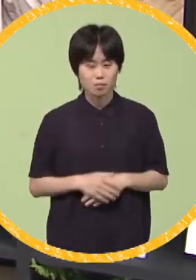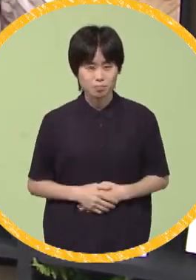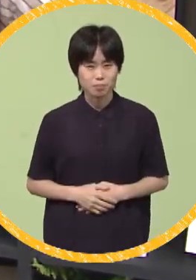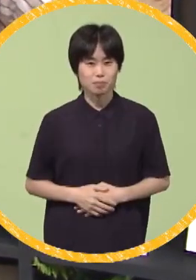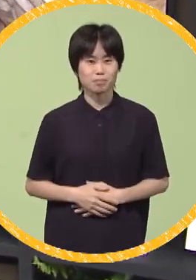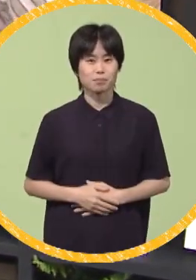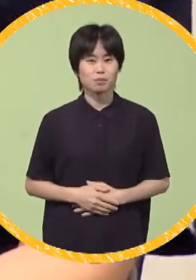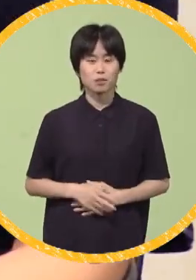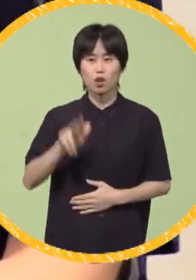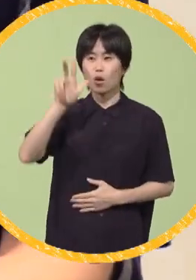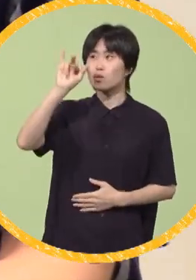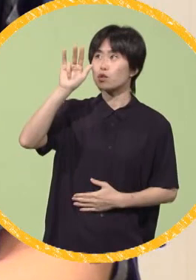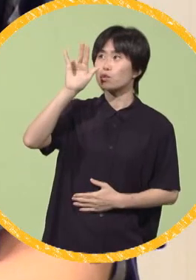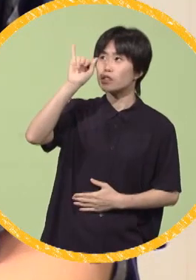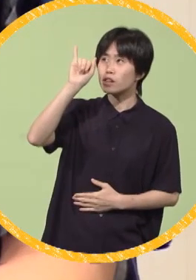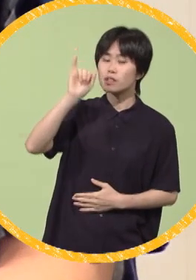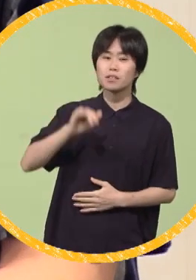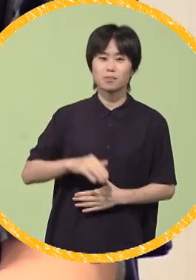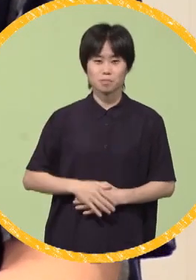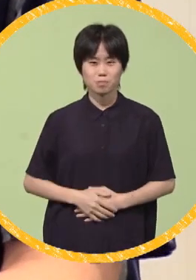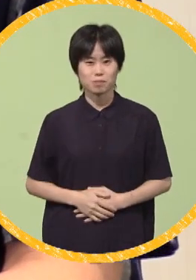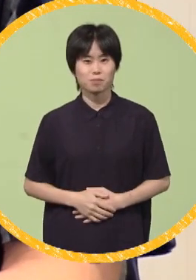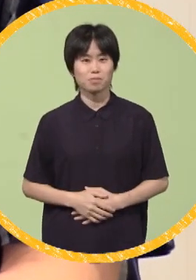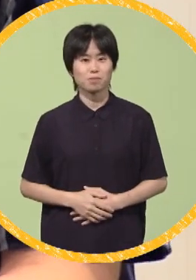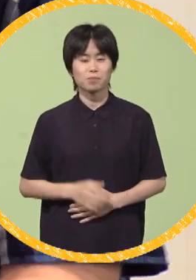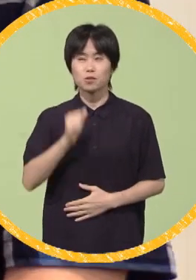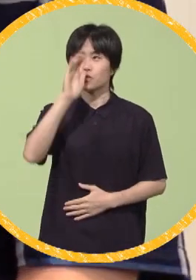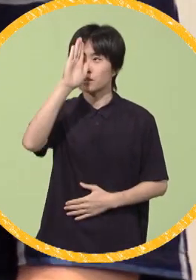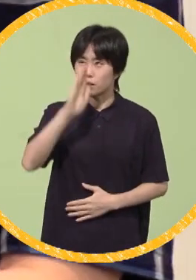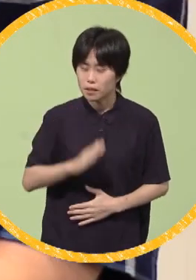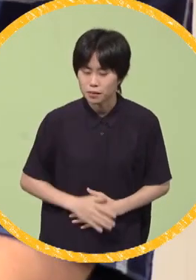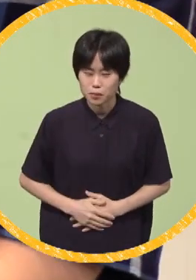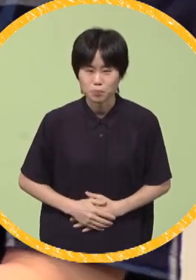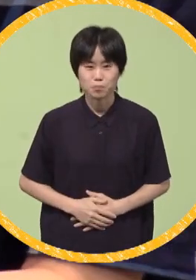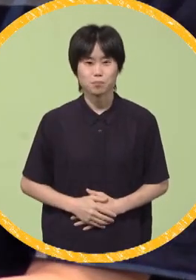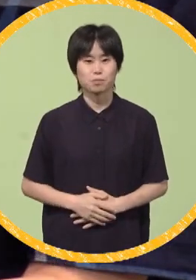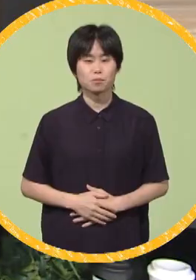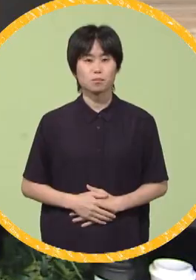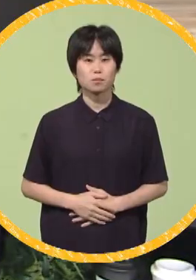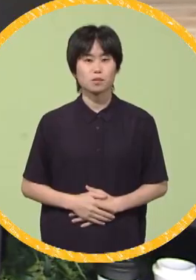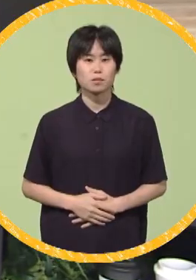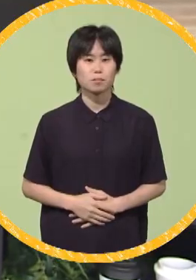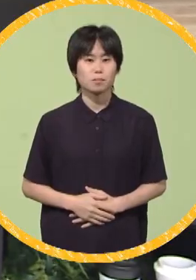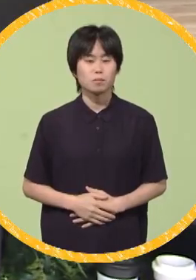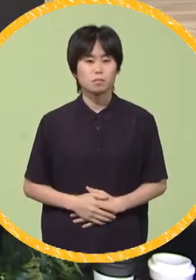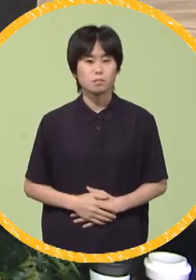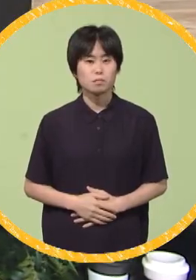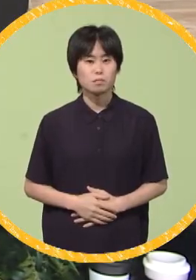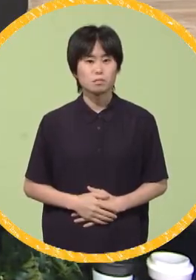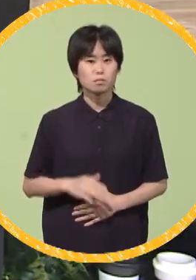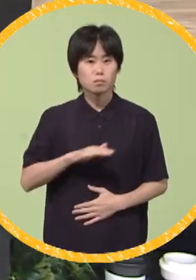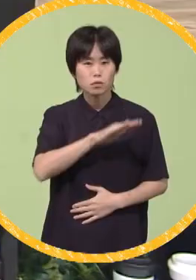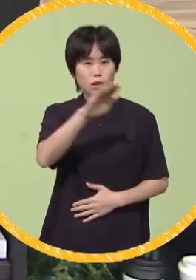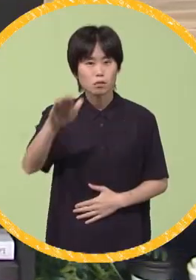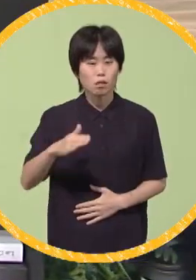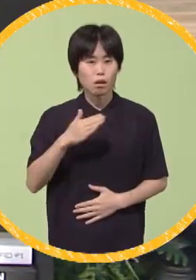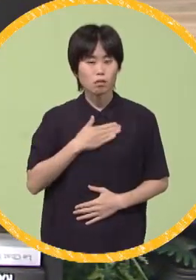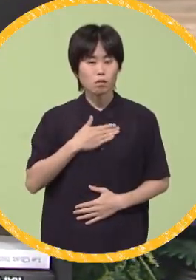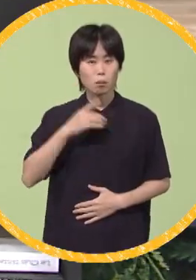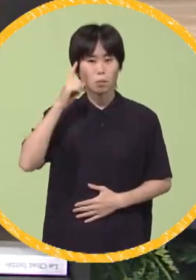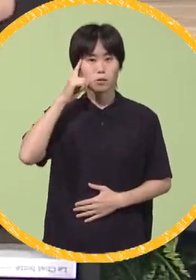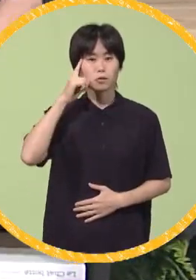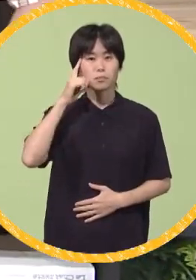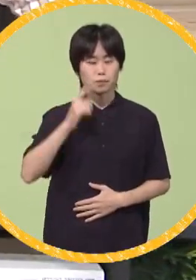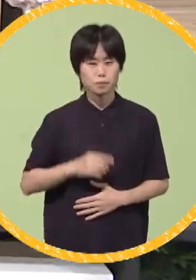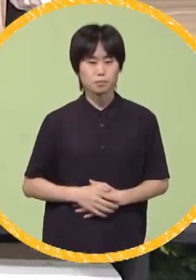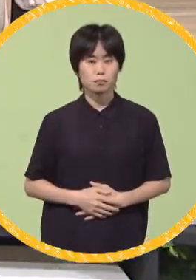。さあそしてルイルイ。 はいはい、ルイルイです。 お願いします。 さあというわけでですね、はい、皆さんご存知の方多いと